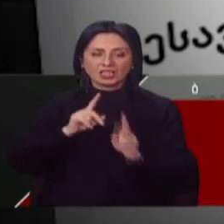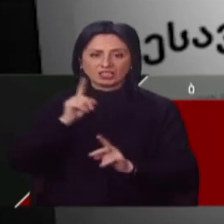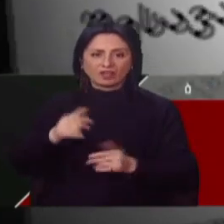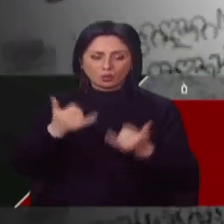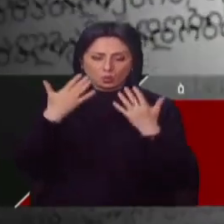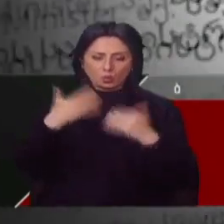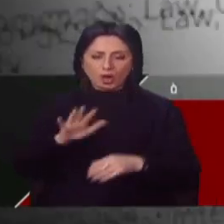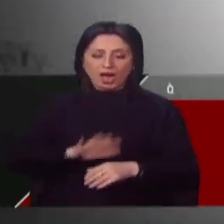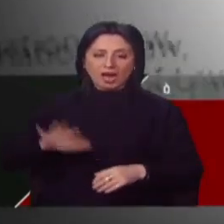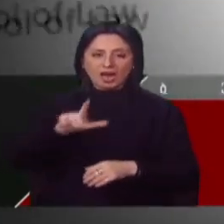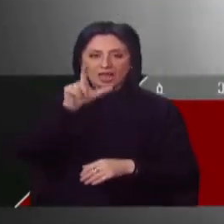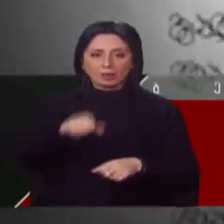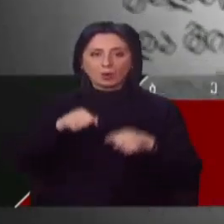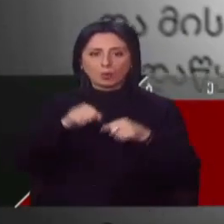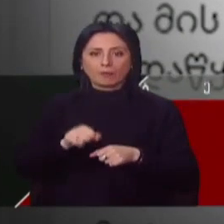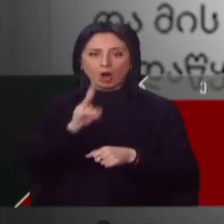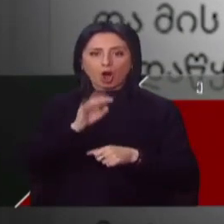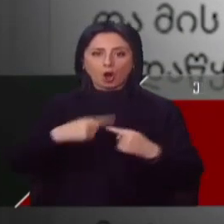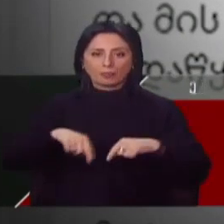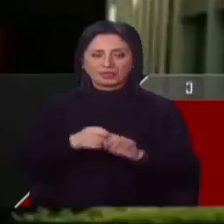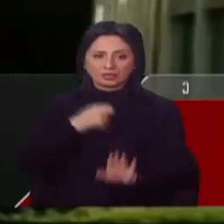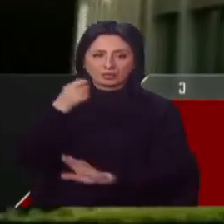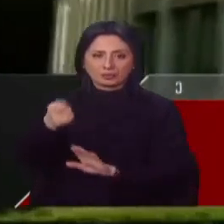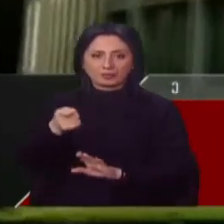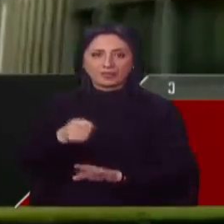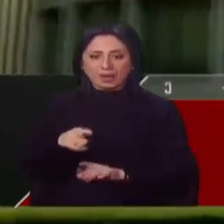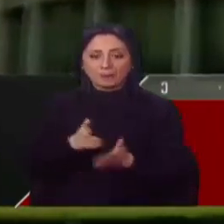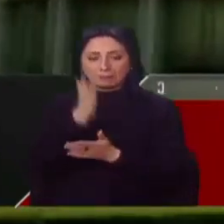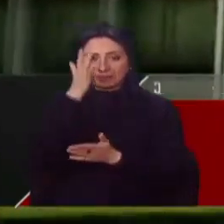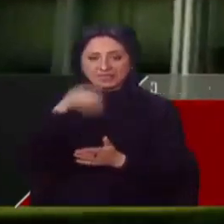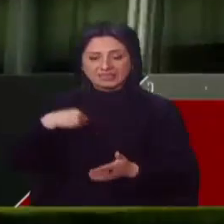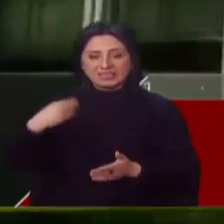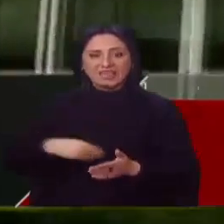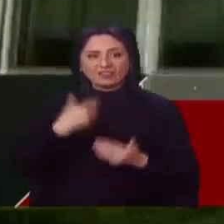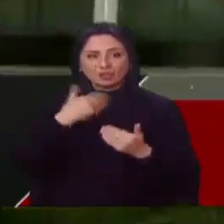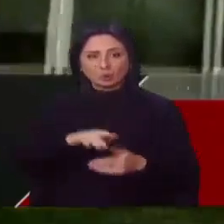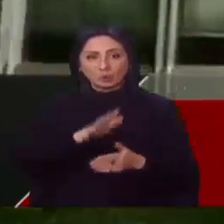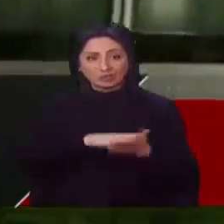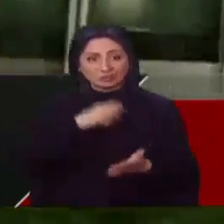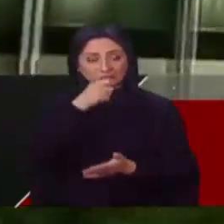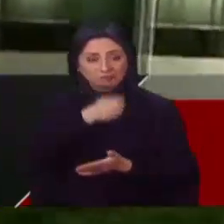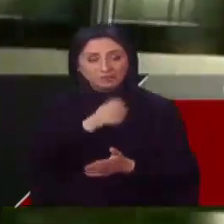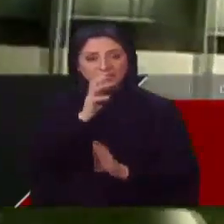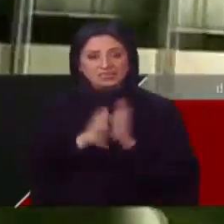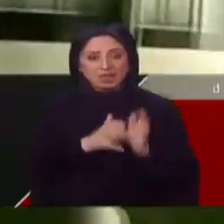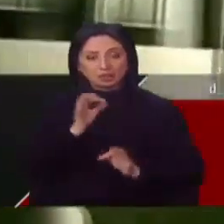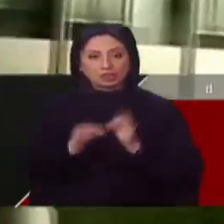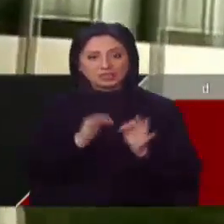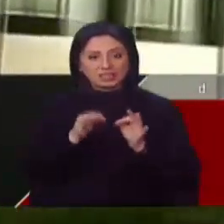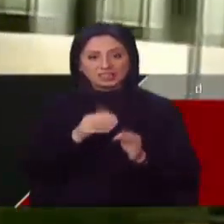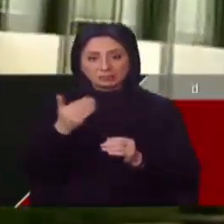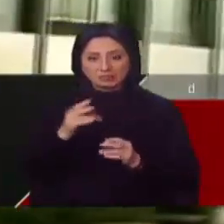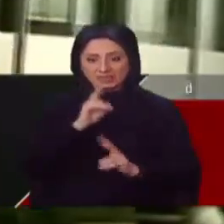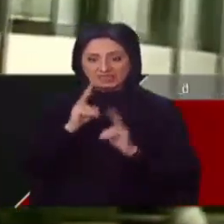ახლა უკვე გაეროს ადამიანის უფლებათა კომიტეტში შეეცდება. Ამ მიზნით მან სტრასბურგს უკვე მიმართა, თუმცა საერთაშორისო სასამართლომ